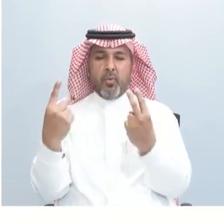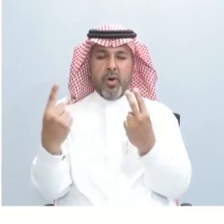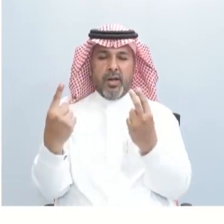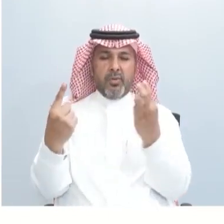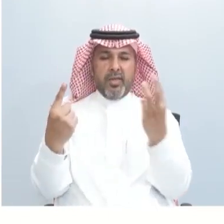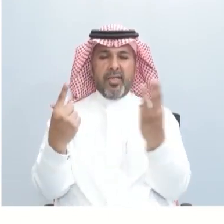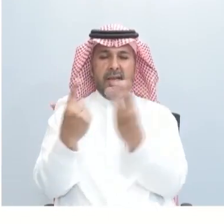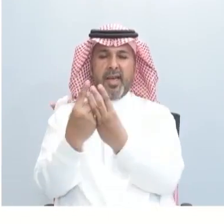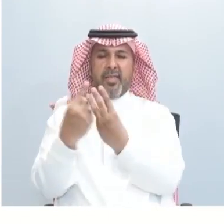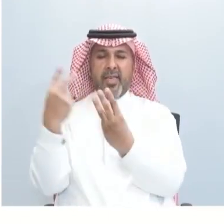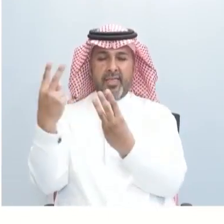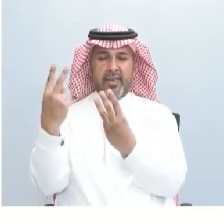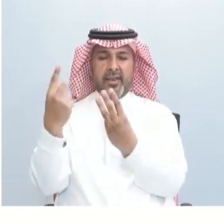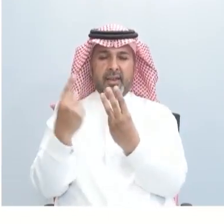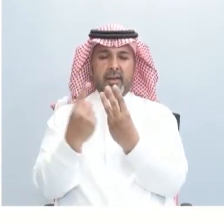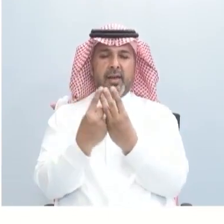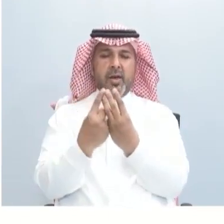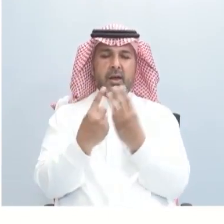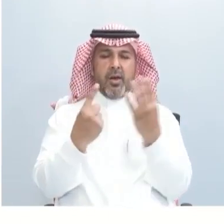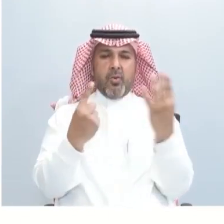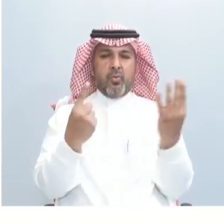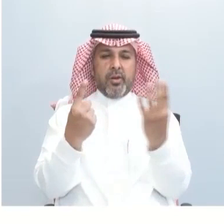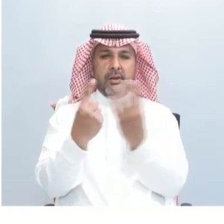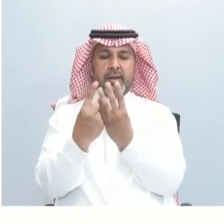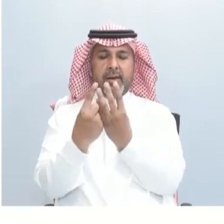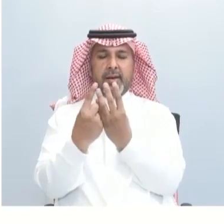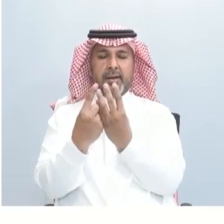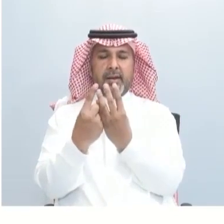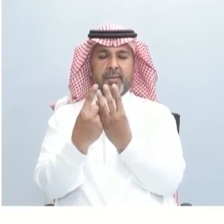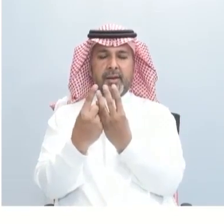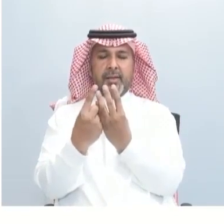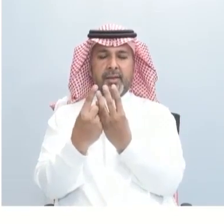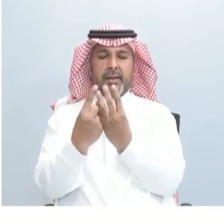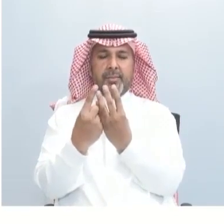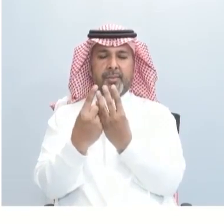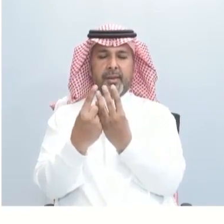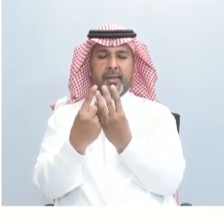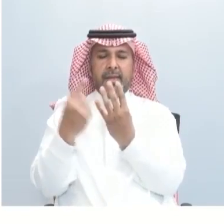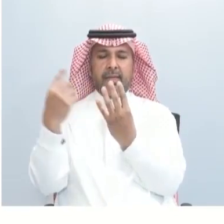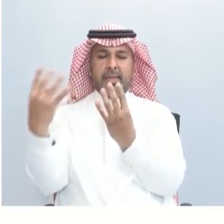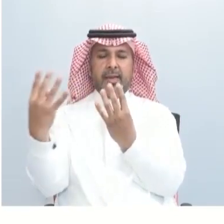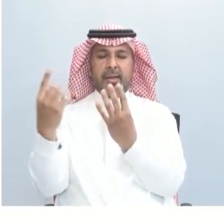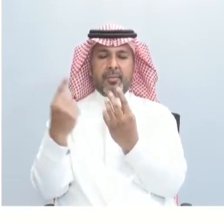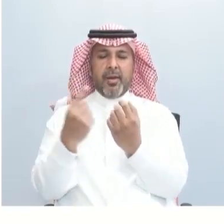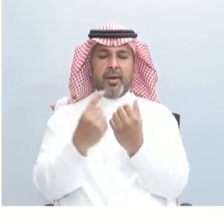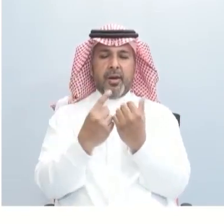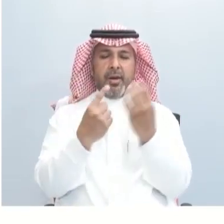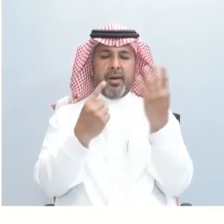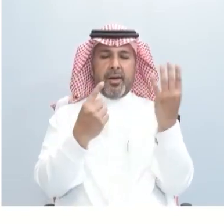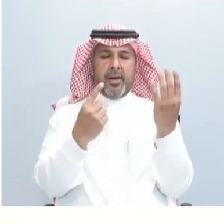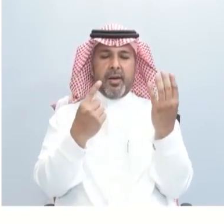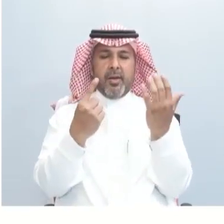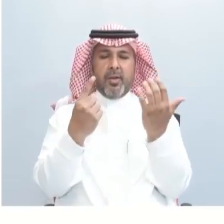ياخذ الاولى والثالثه او ياخذ الاولى و الرابعه هذه ثلاث طرق او الاولى